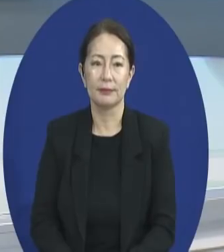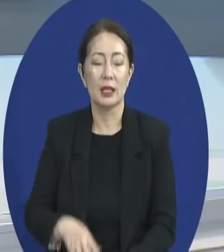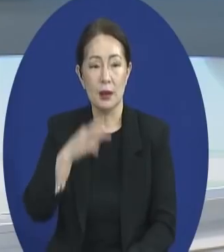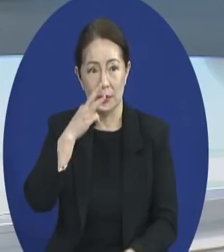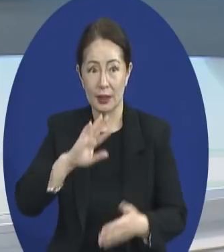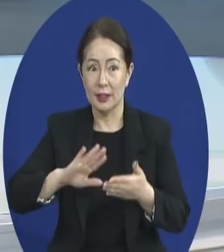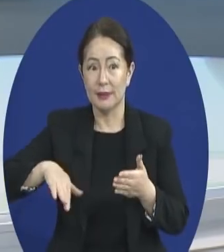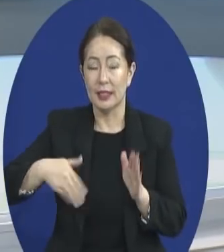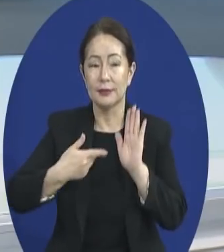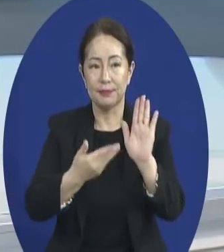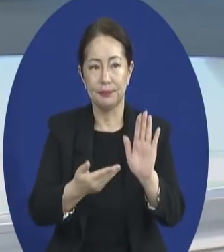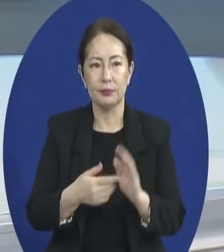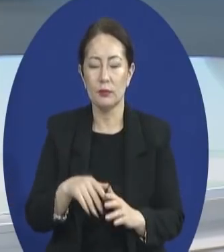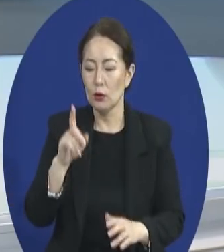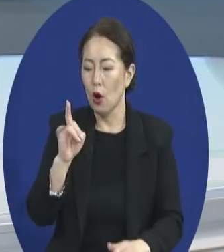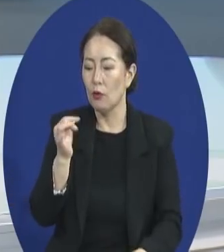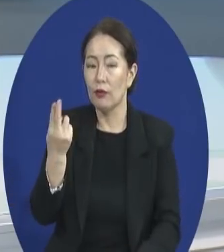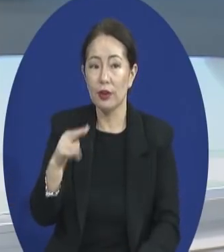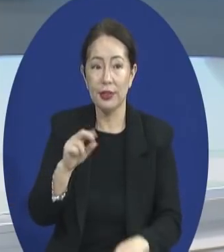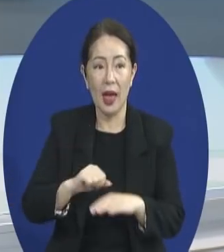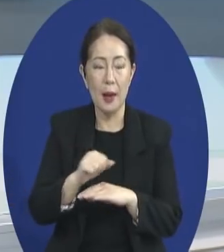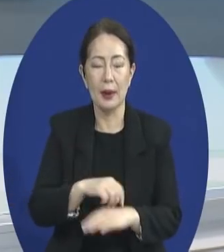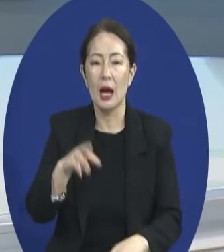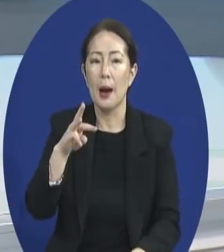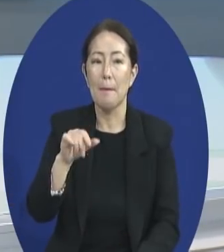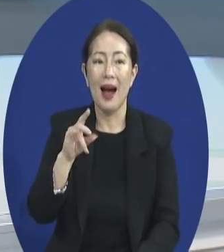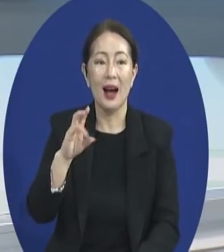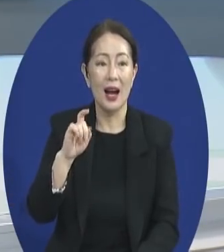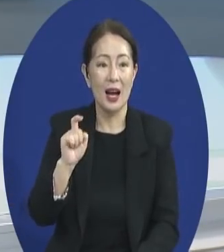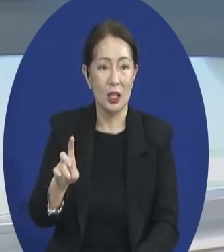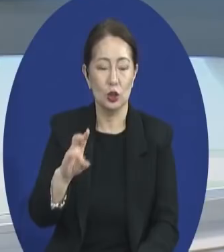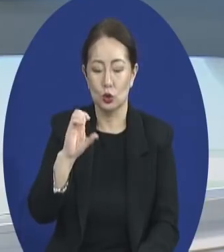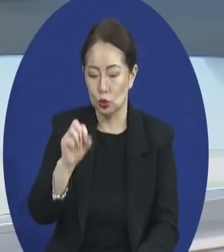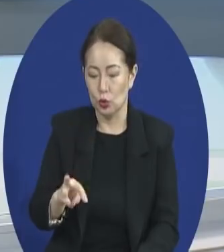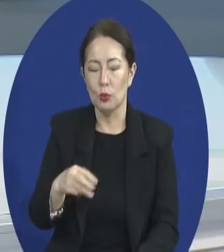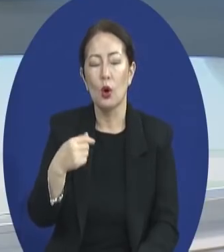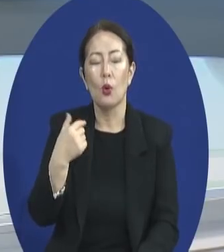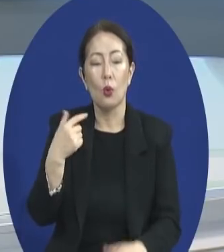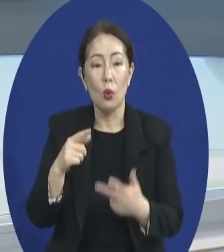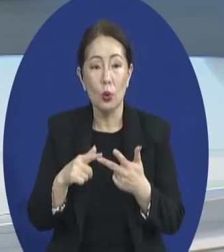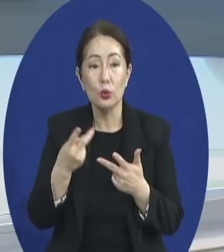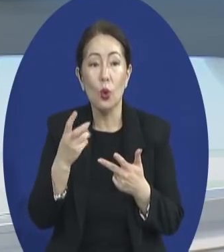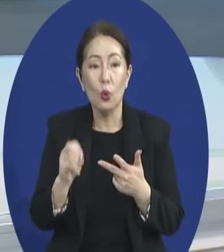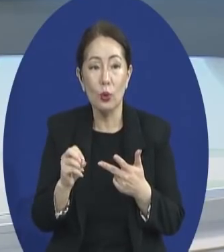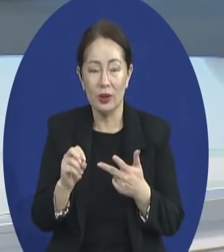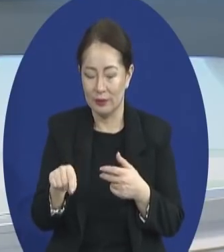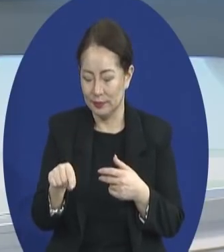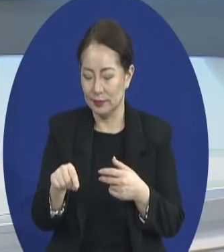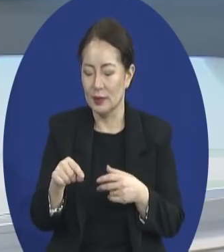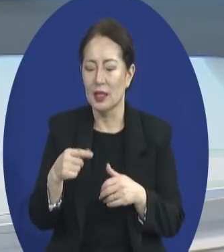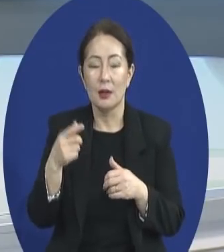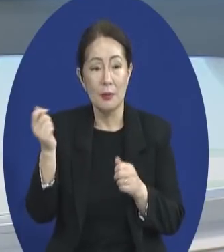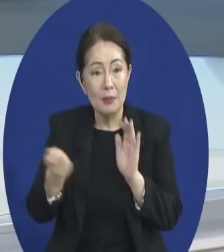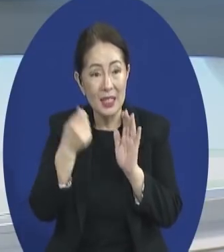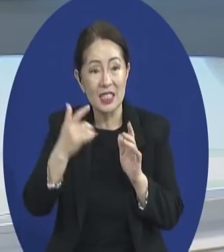Дараагийн мэдээ. Ховд аймгийн Манхан сумын 3 дахь үеийн тэмээчин Ган Зориг ингэний хоромгийг брэнд бүтээгдэхүүн болгохоор ажиллаж байгаа юм а.